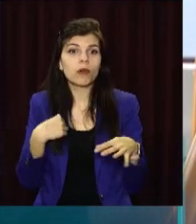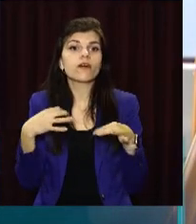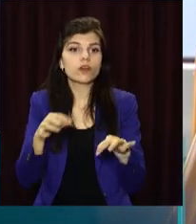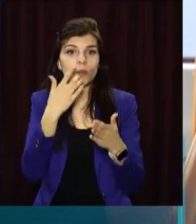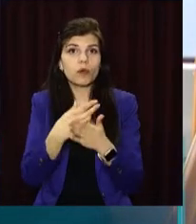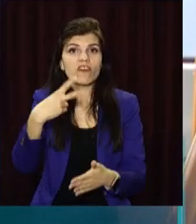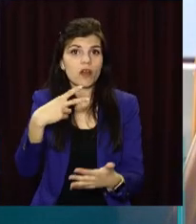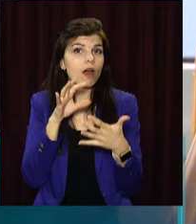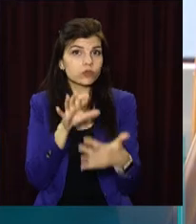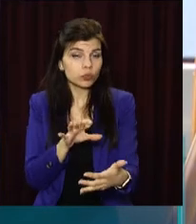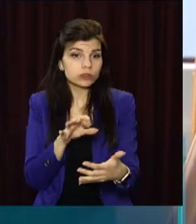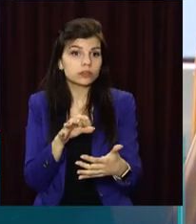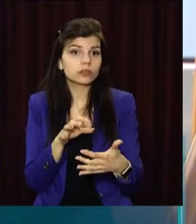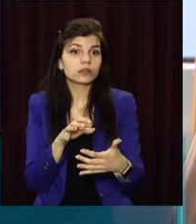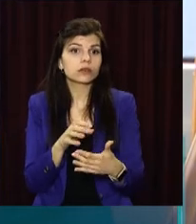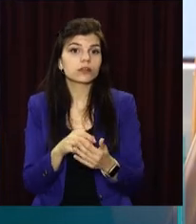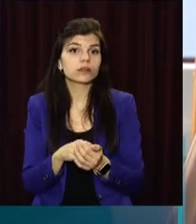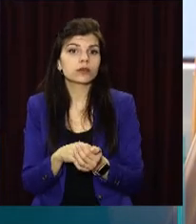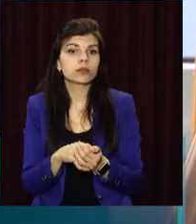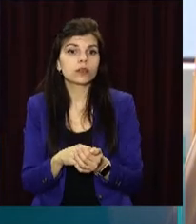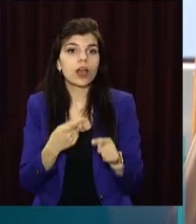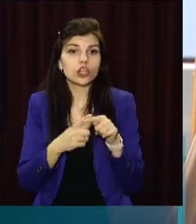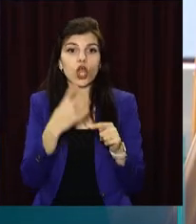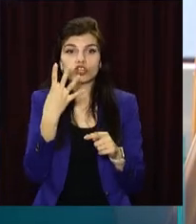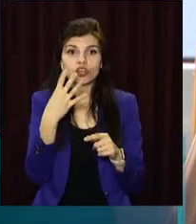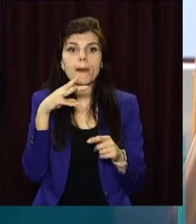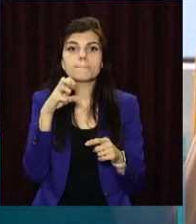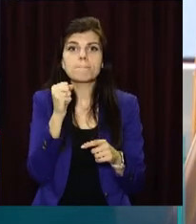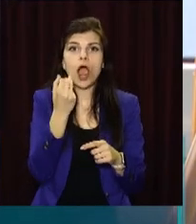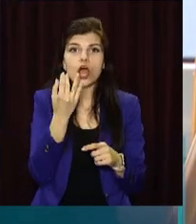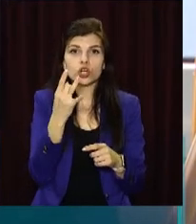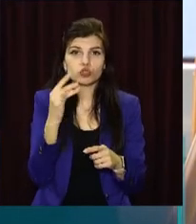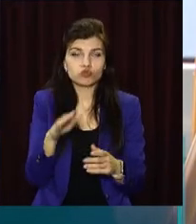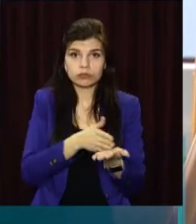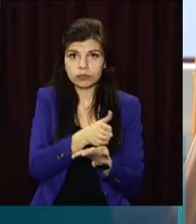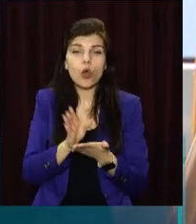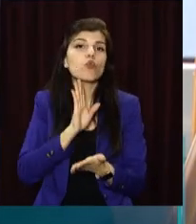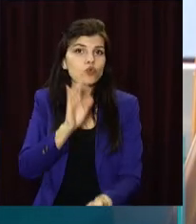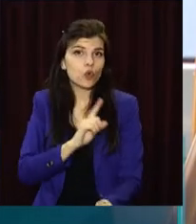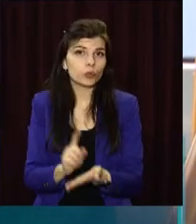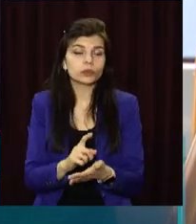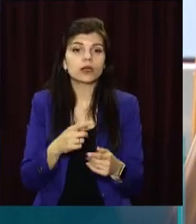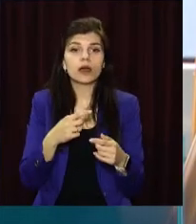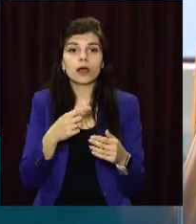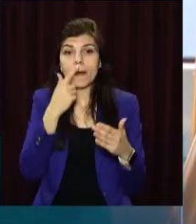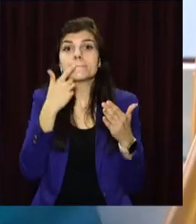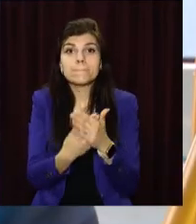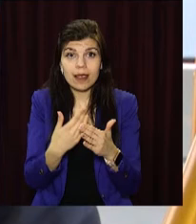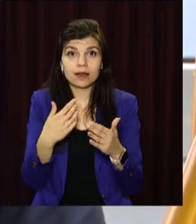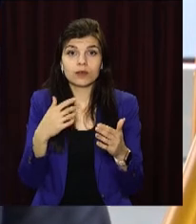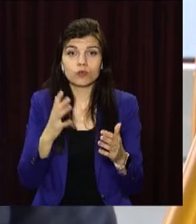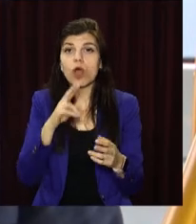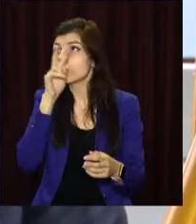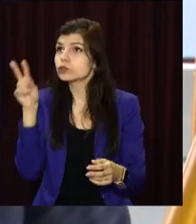около 20 автобусів. Це 4 маршрути міста. Утром обязательно предрейсовый